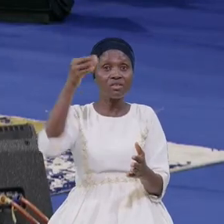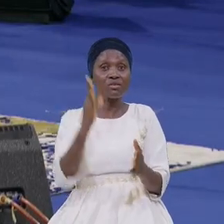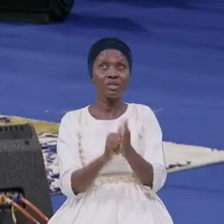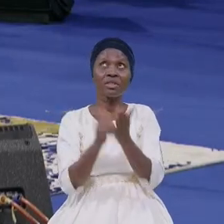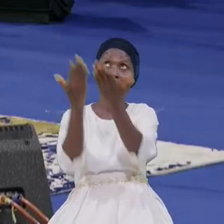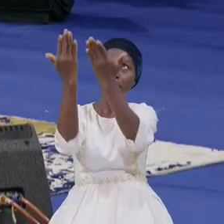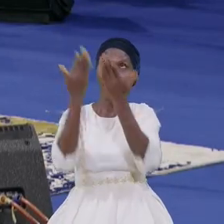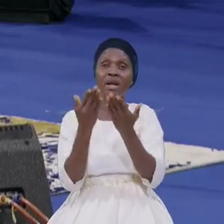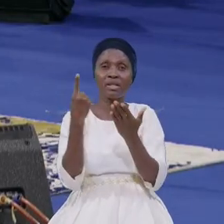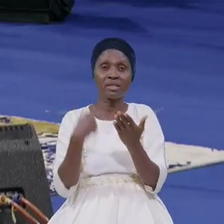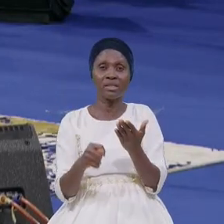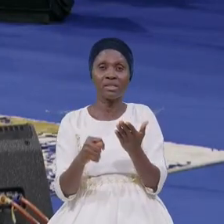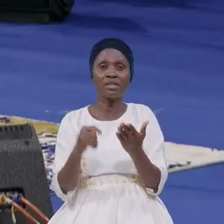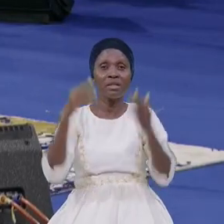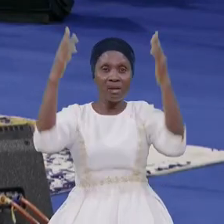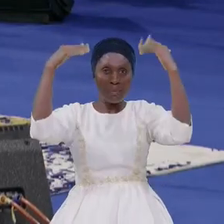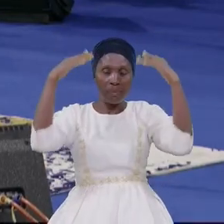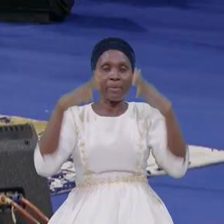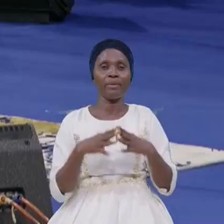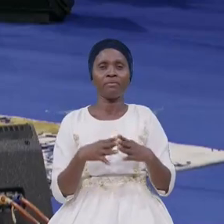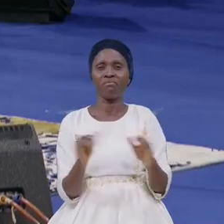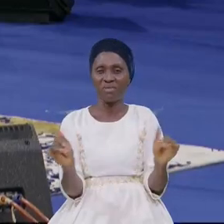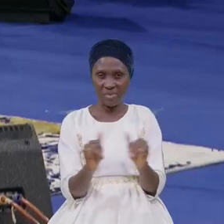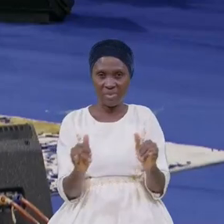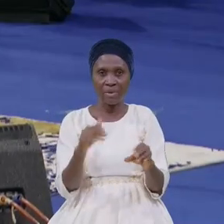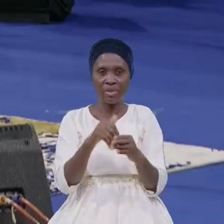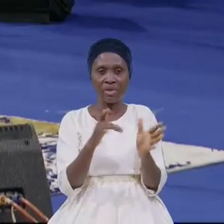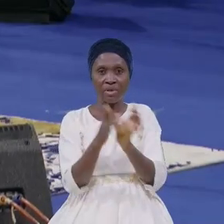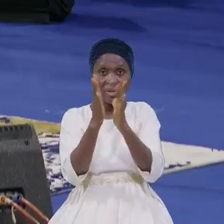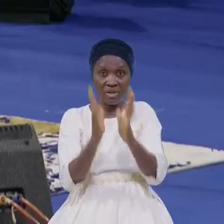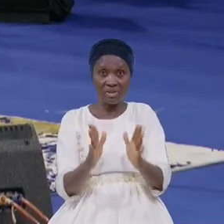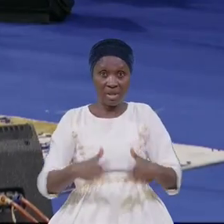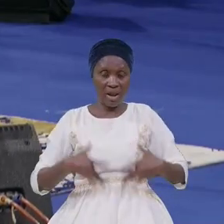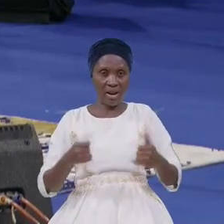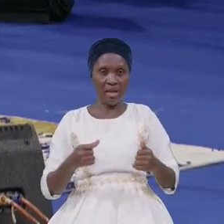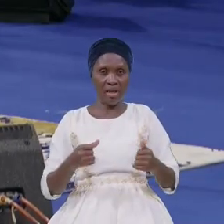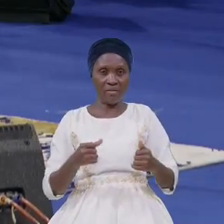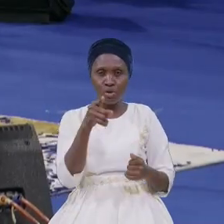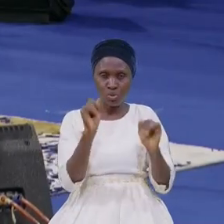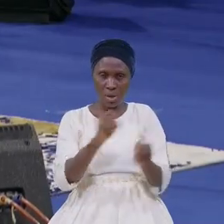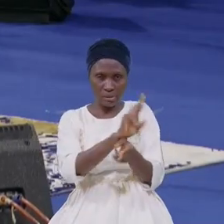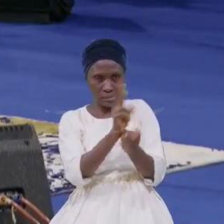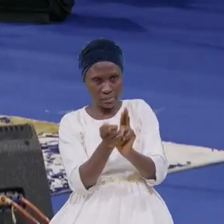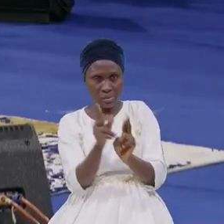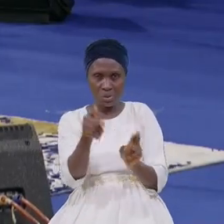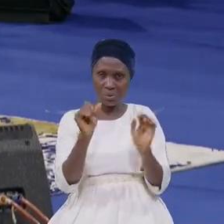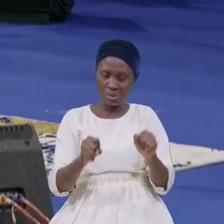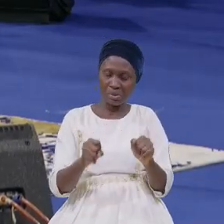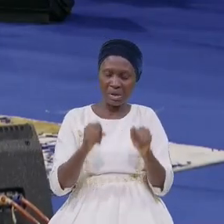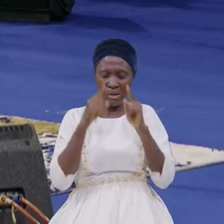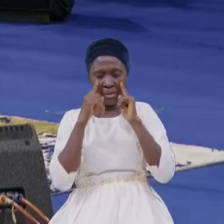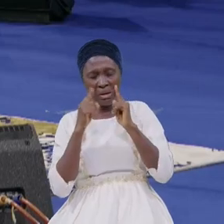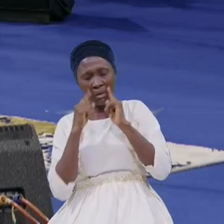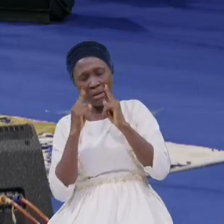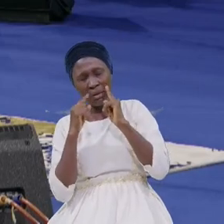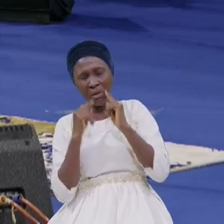la pluie. La même chose s'applique à la vie chrétienne. Vous pouvez vous repentir, pleurer, rouler par